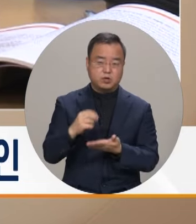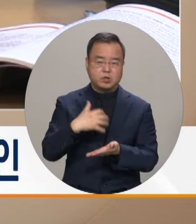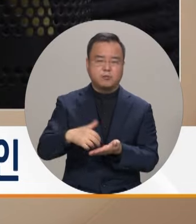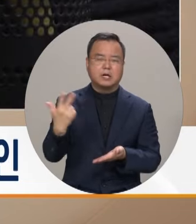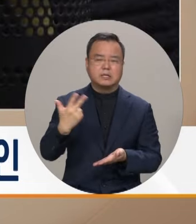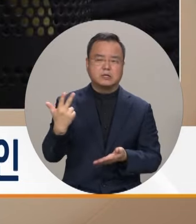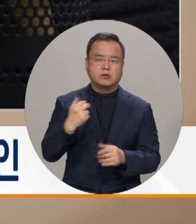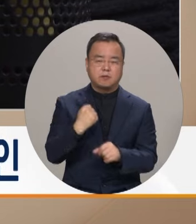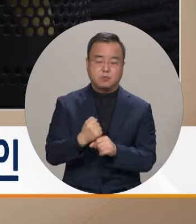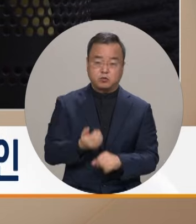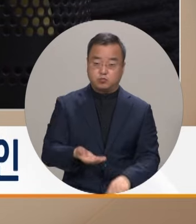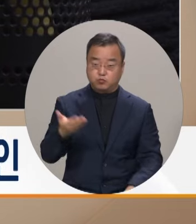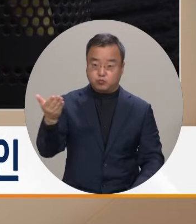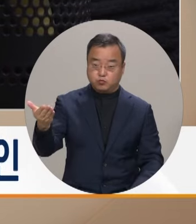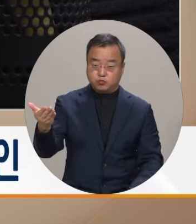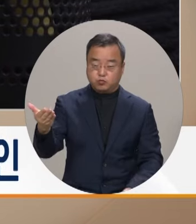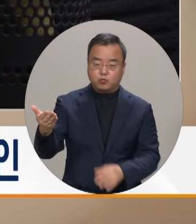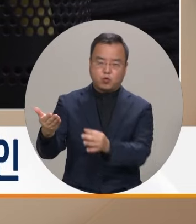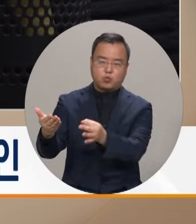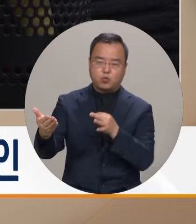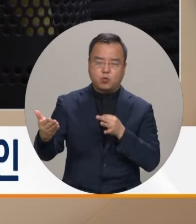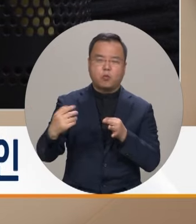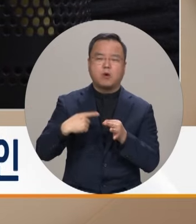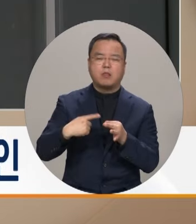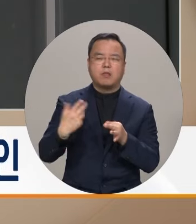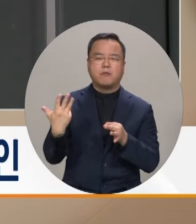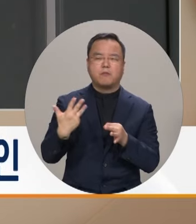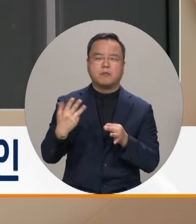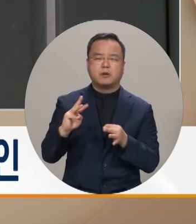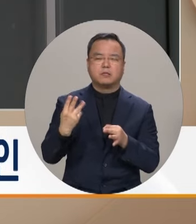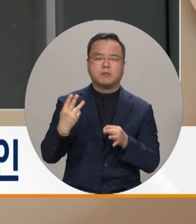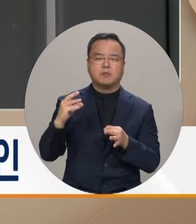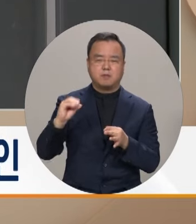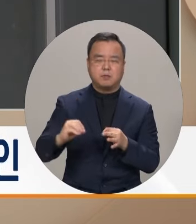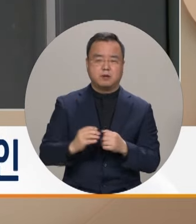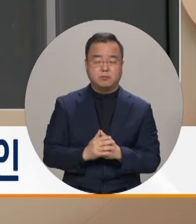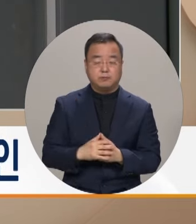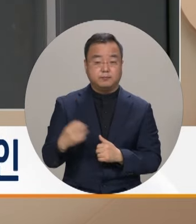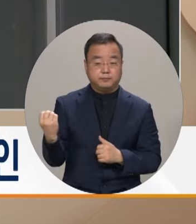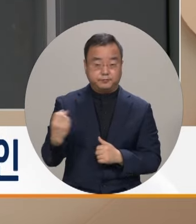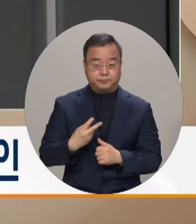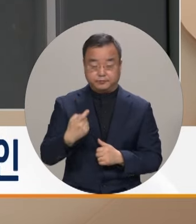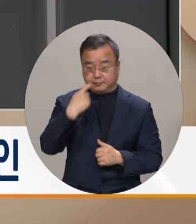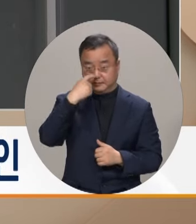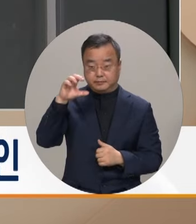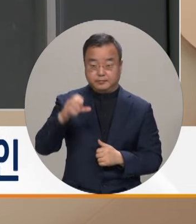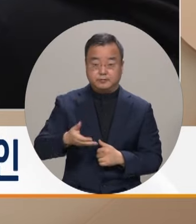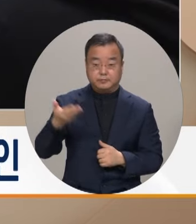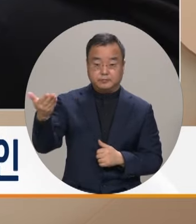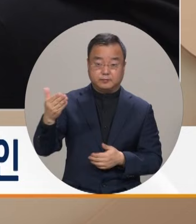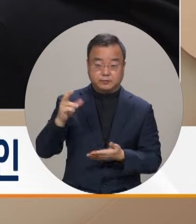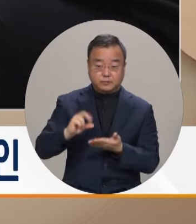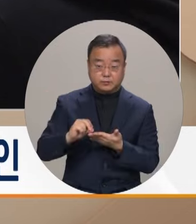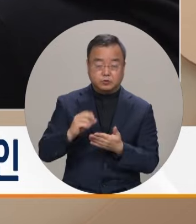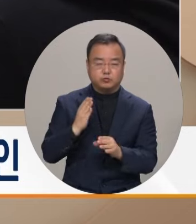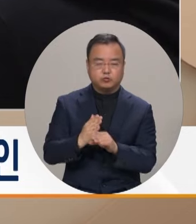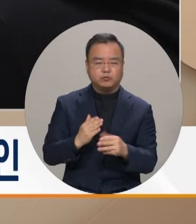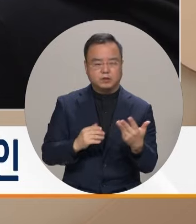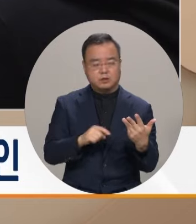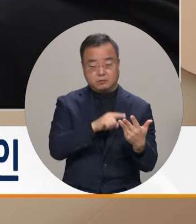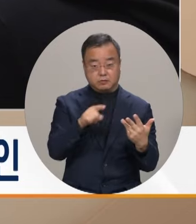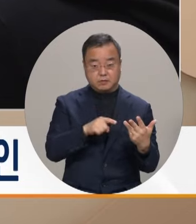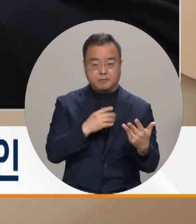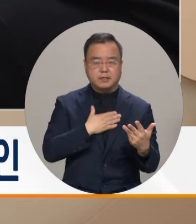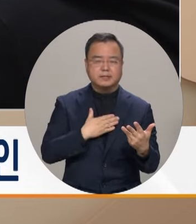넘기고 그 대가로 8,300만 원을 받았습니다 그리고 사교육 업체에 넘긴 문한 가운데 여덟 개를 자신이